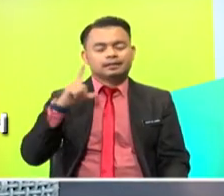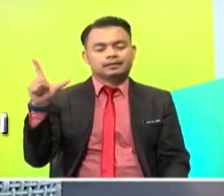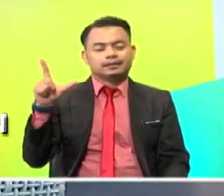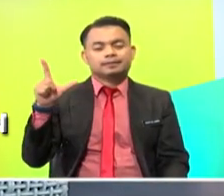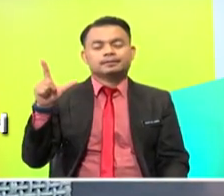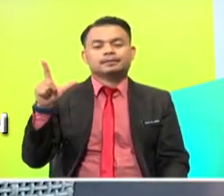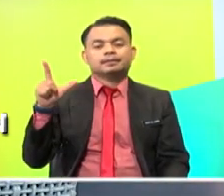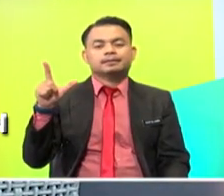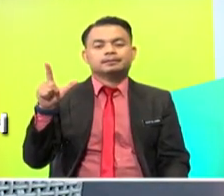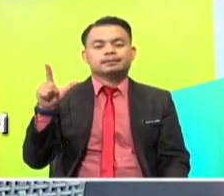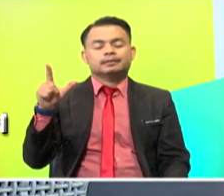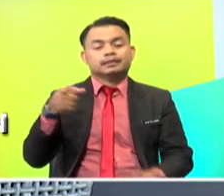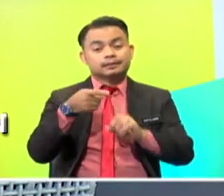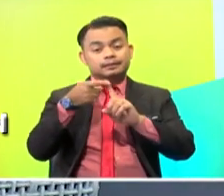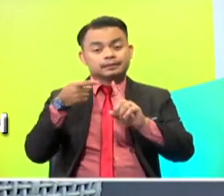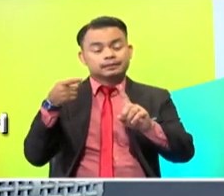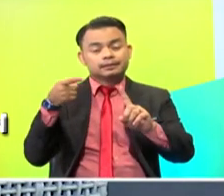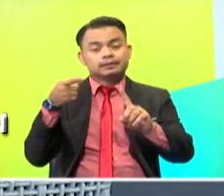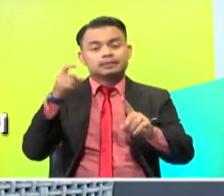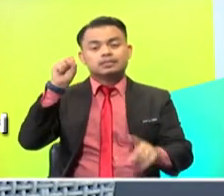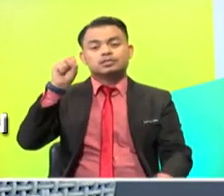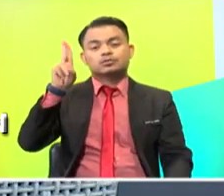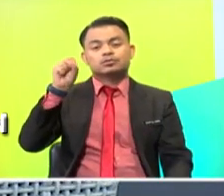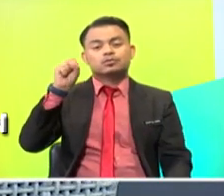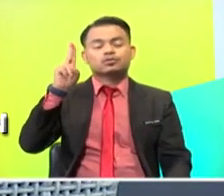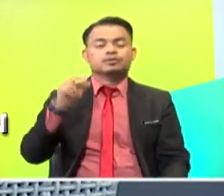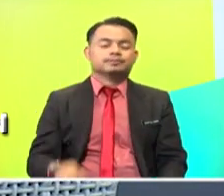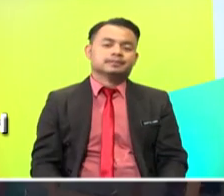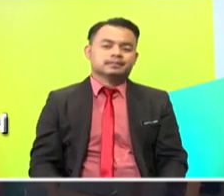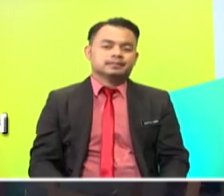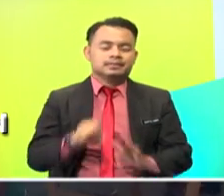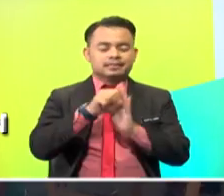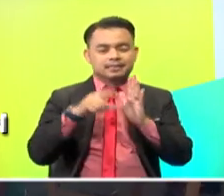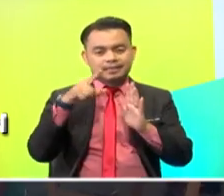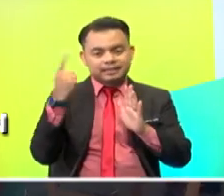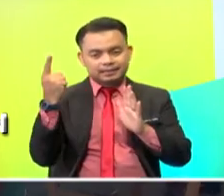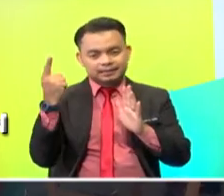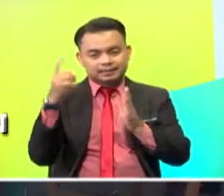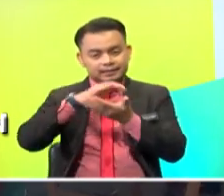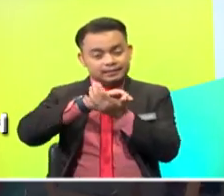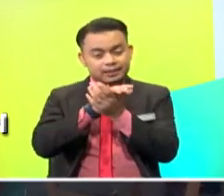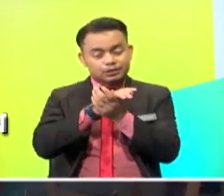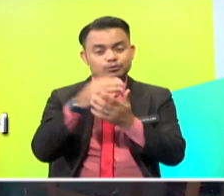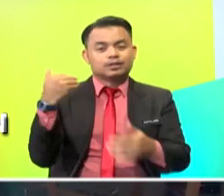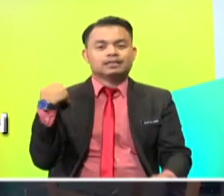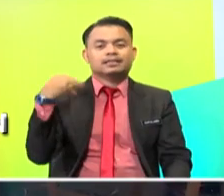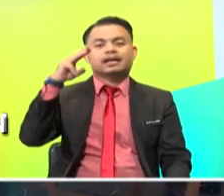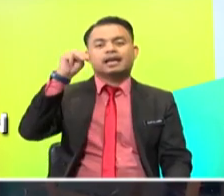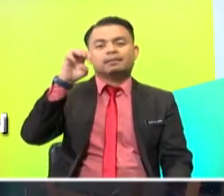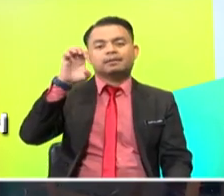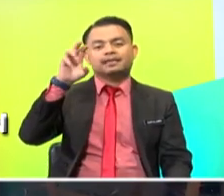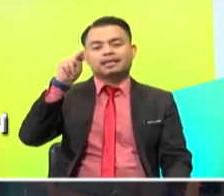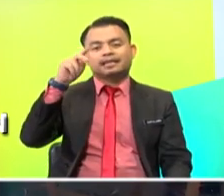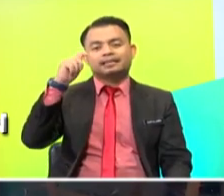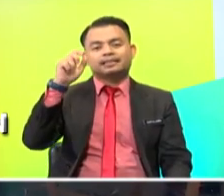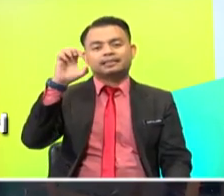daripada susu susu selain daripada keju kita ada mentega itu Eropa hanya dibuat